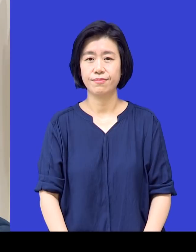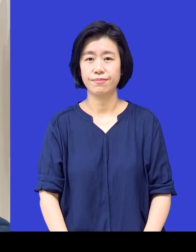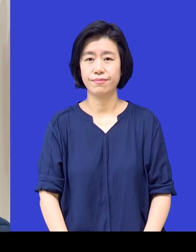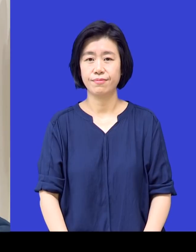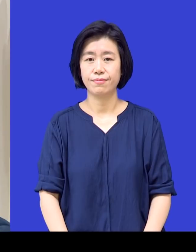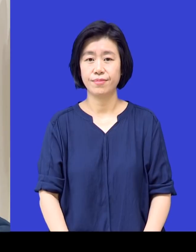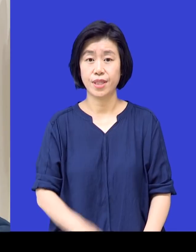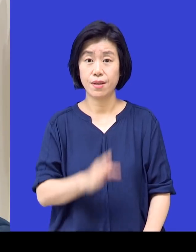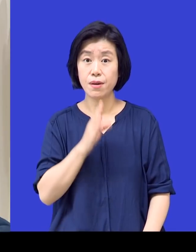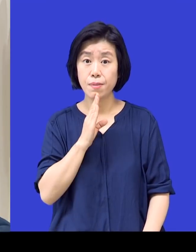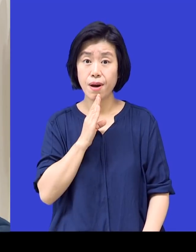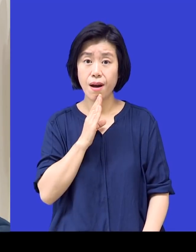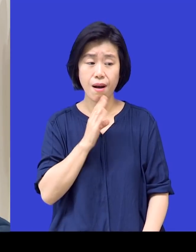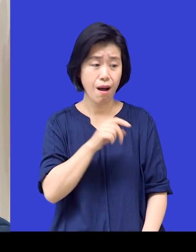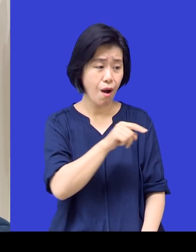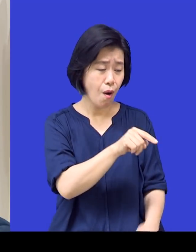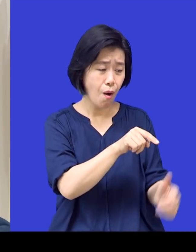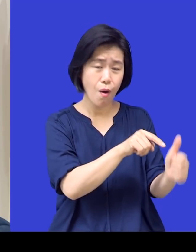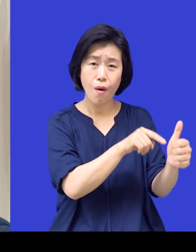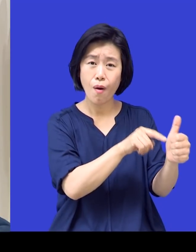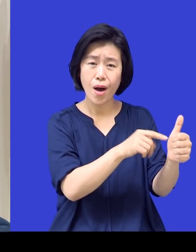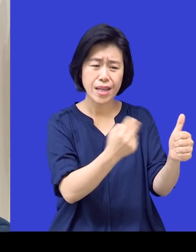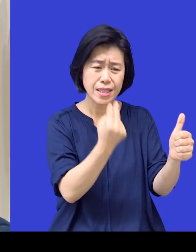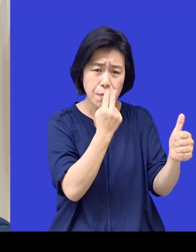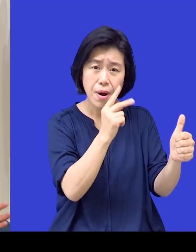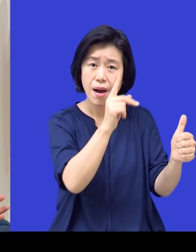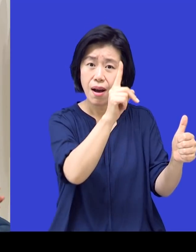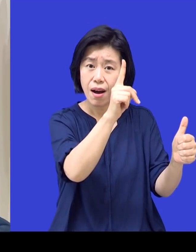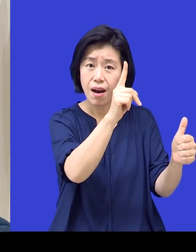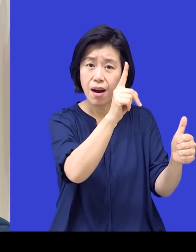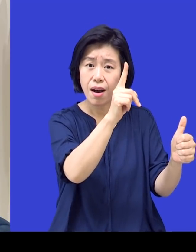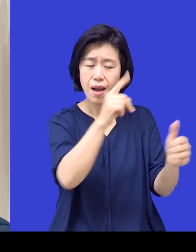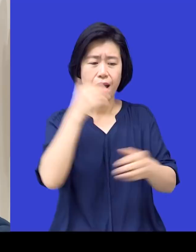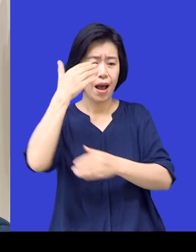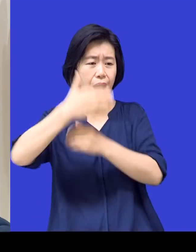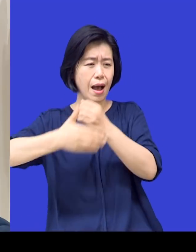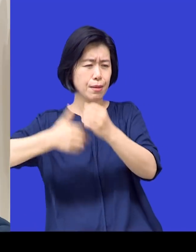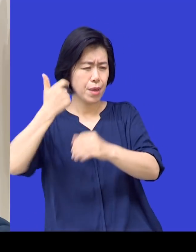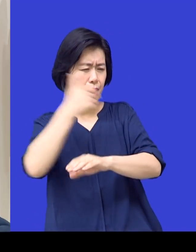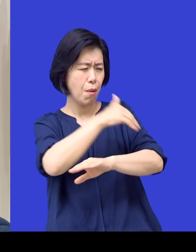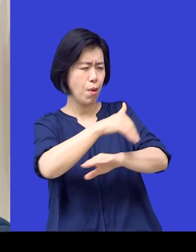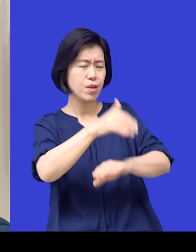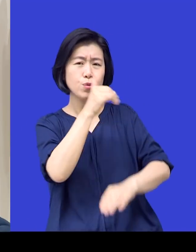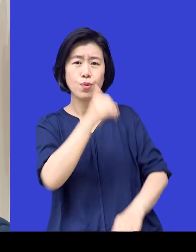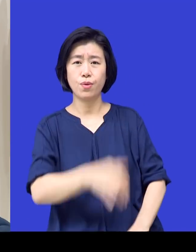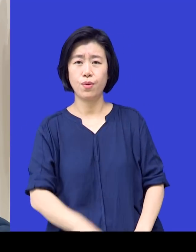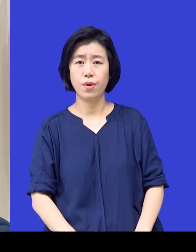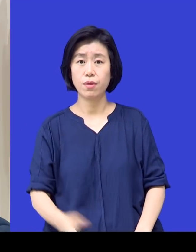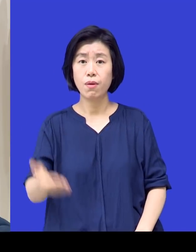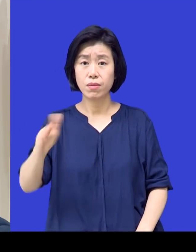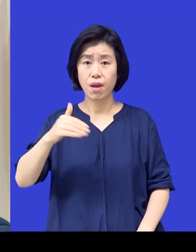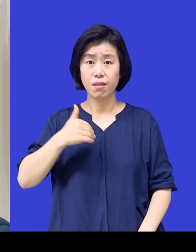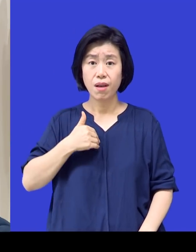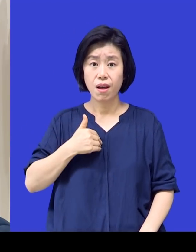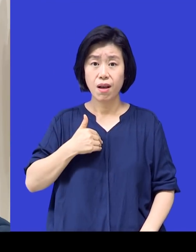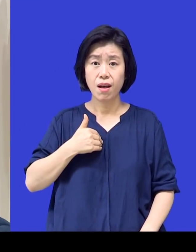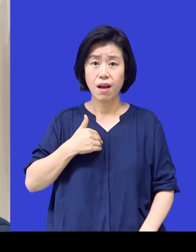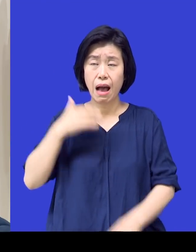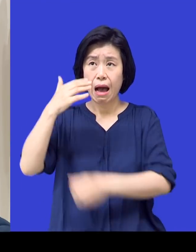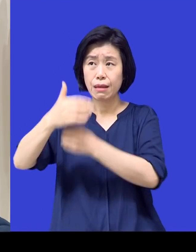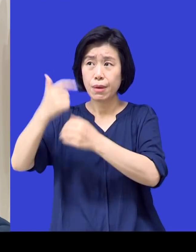그러니까 한 생명이 하나님이 어떻게 쓰시고자 하는 계획은 갖고 계셨죠. 근데 저는 가룟 유다처럼 그 생각을